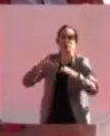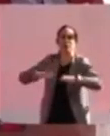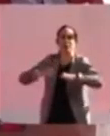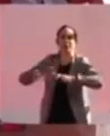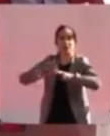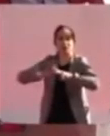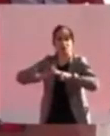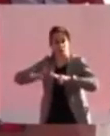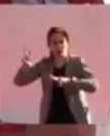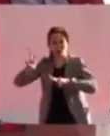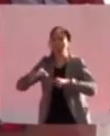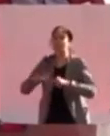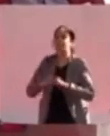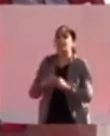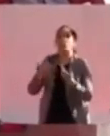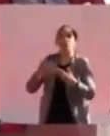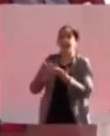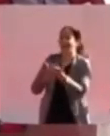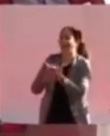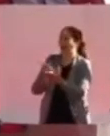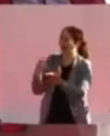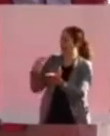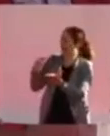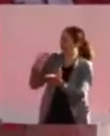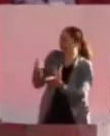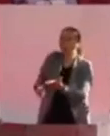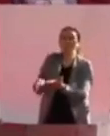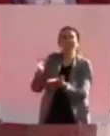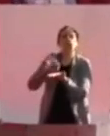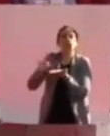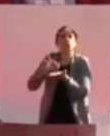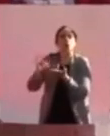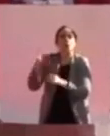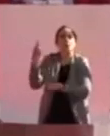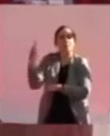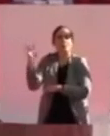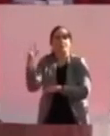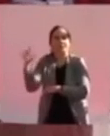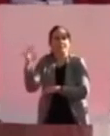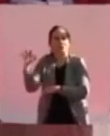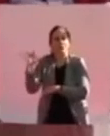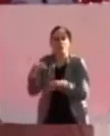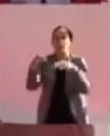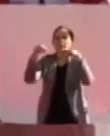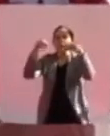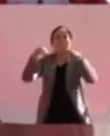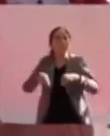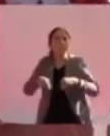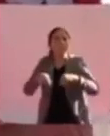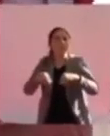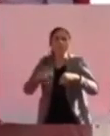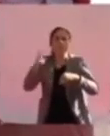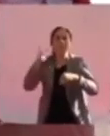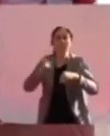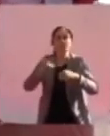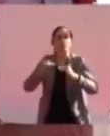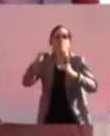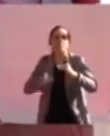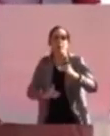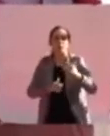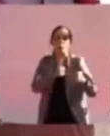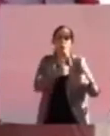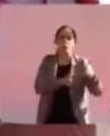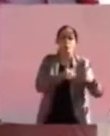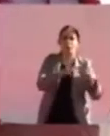la programmazione agli accessi e scuole di specializzazione previsto che i posti messi a disposizione siano minori delle candida in questo modo